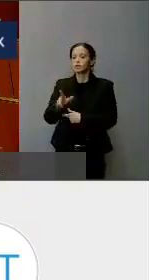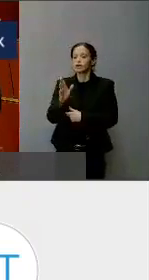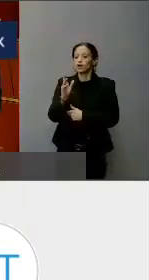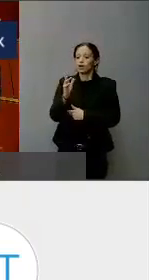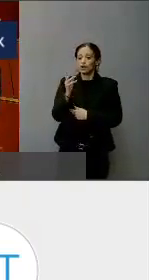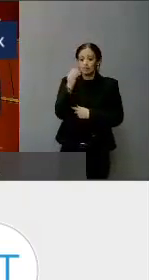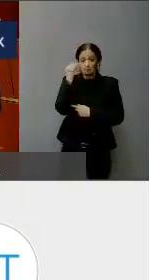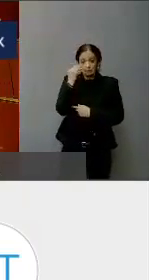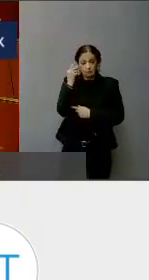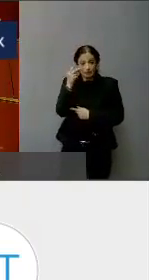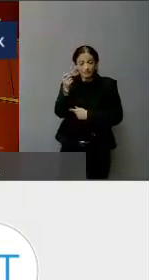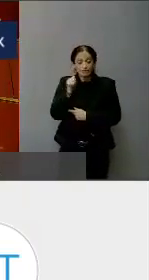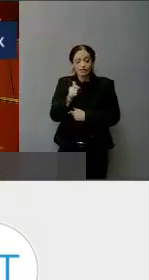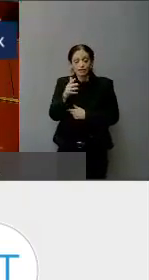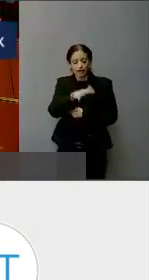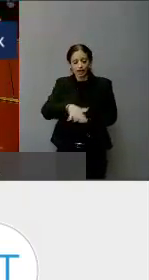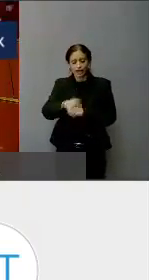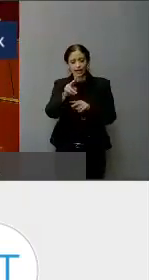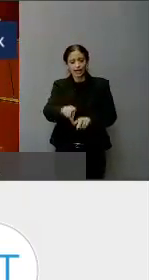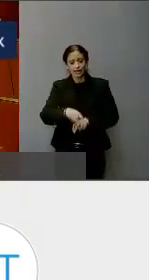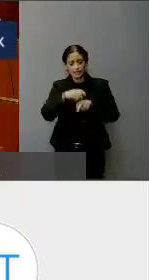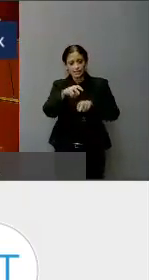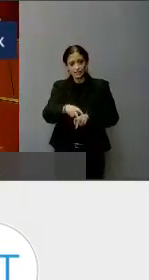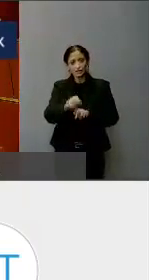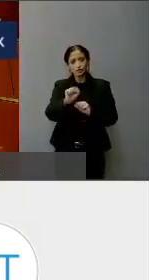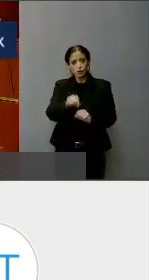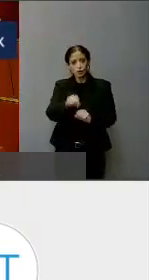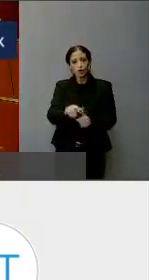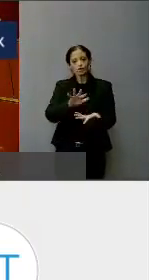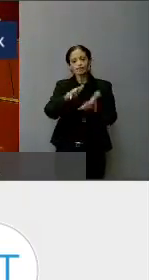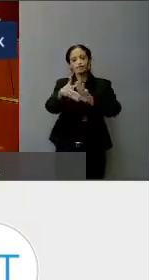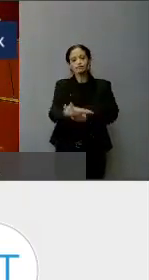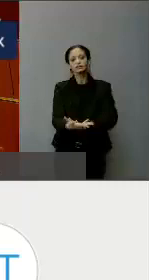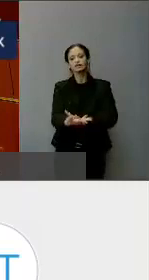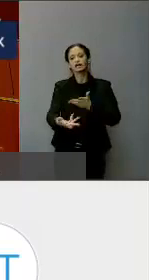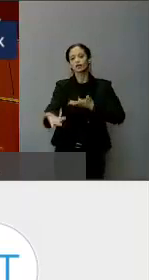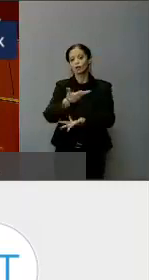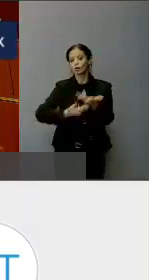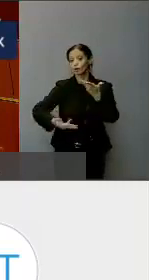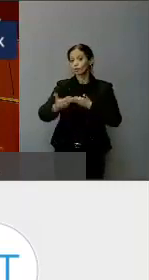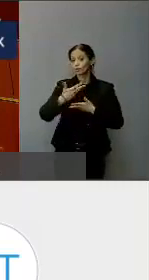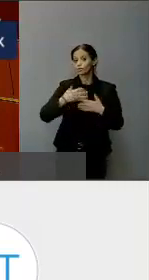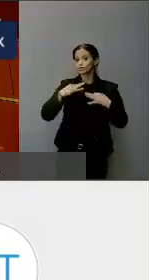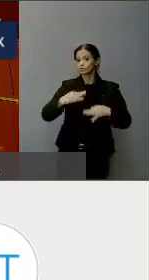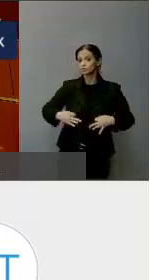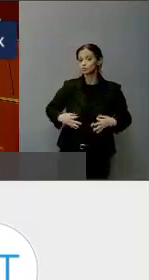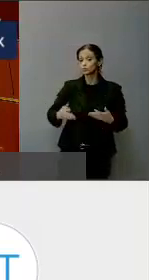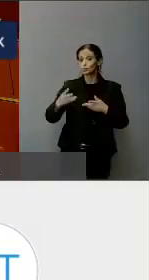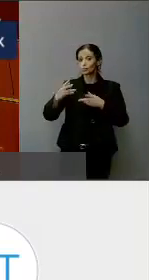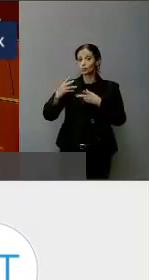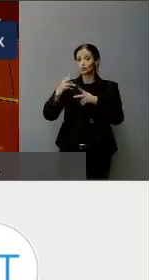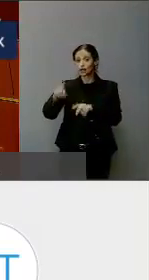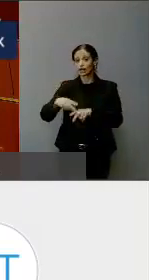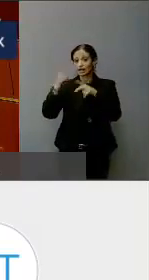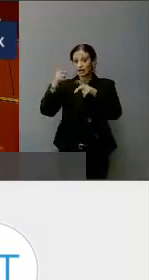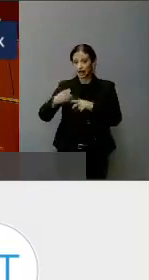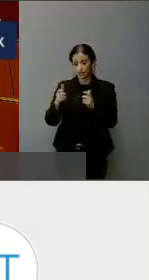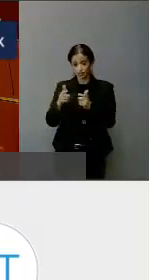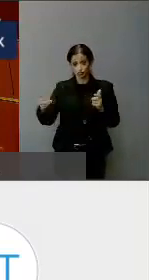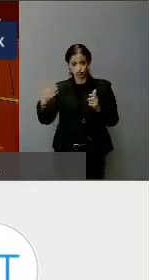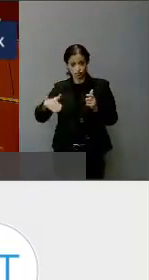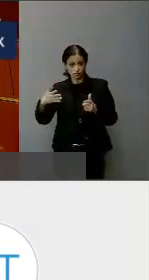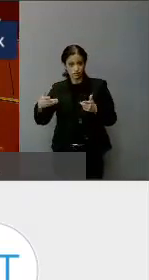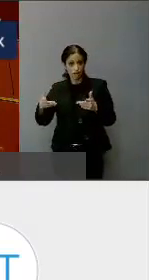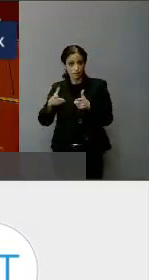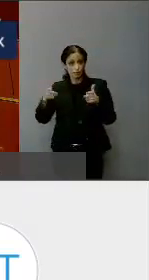una parte di quelle aree agricole non possono essere oggetto di una collaborazione con gli istituti agrari della città metropolita di genova perché effettivamente ci sia